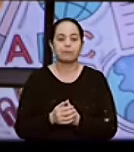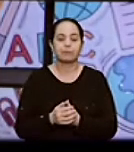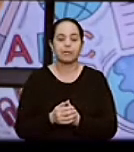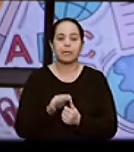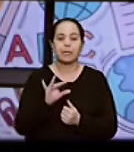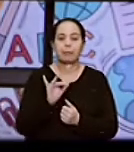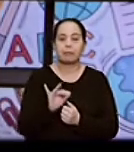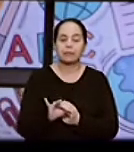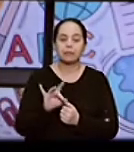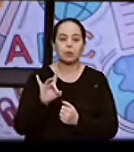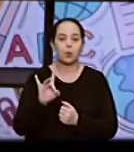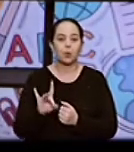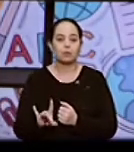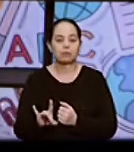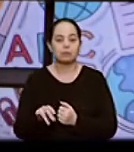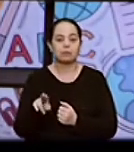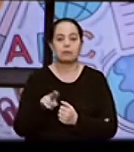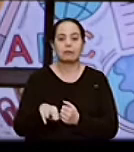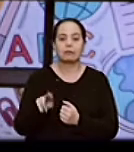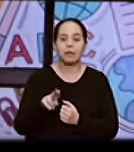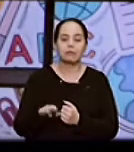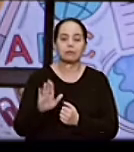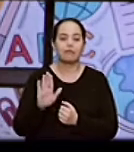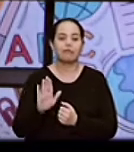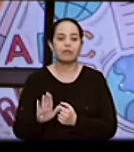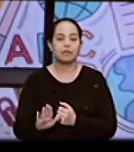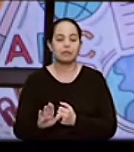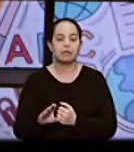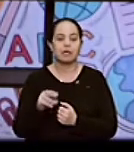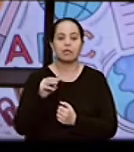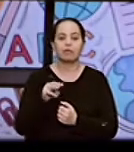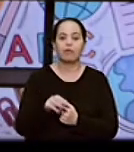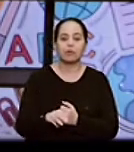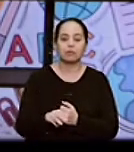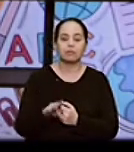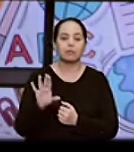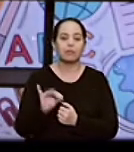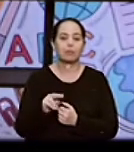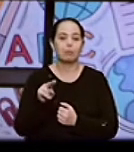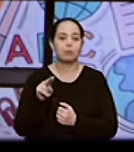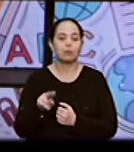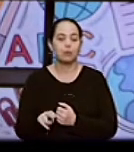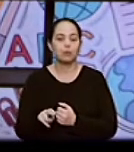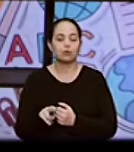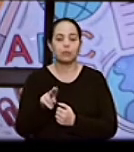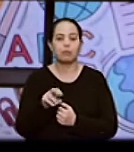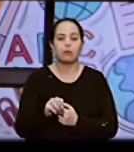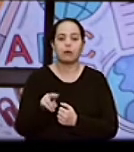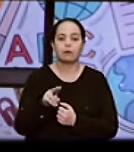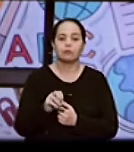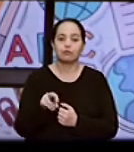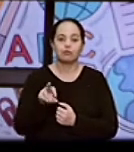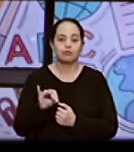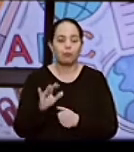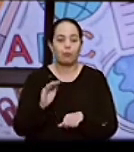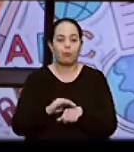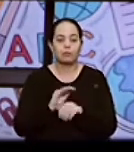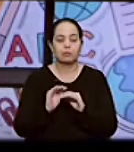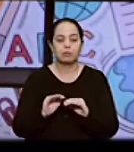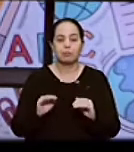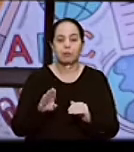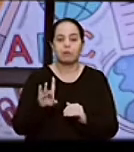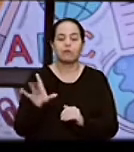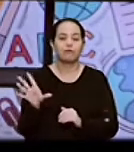родительный, дательный, винительный, творительный и предложные падежи. Молодцы, ребята, вы все знаете.